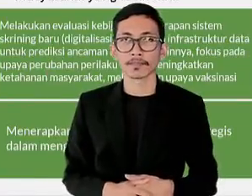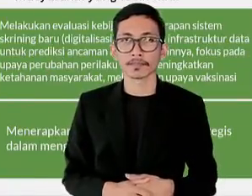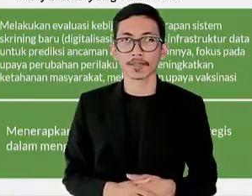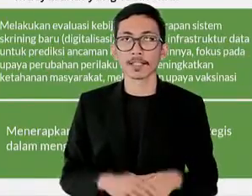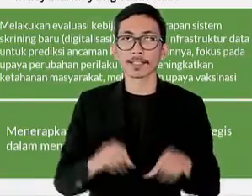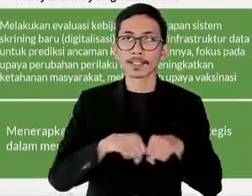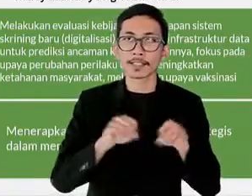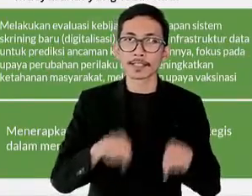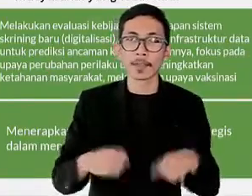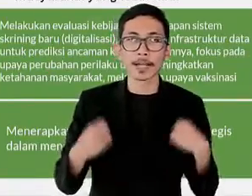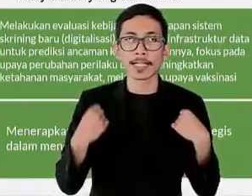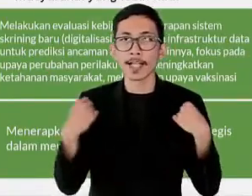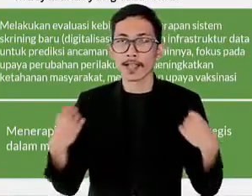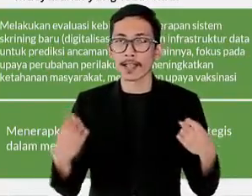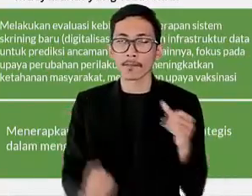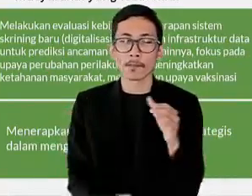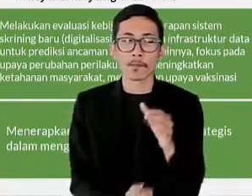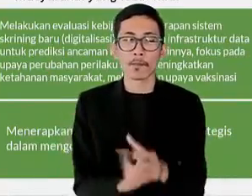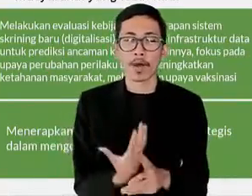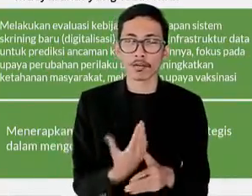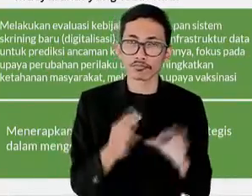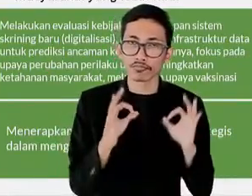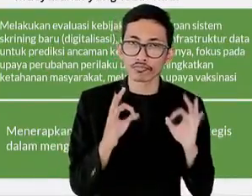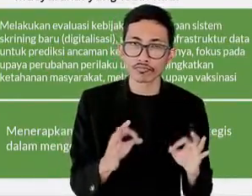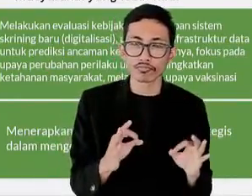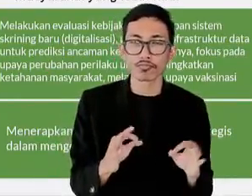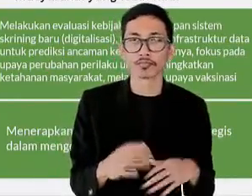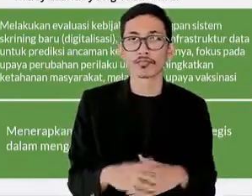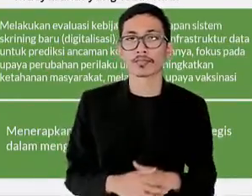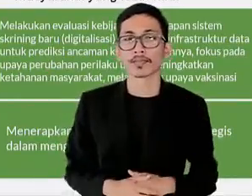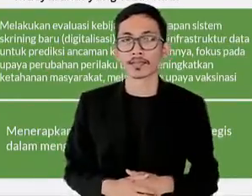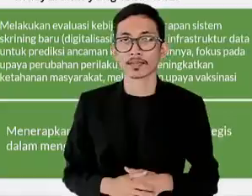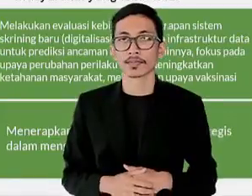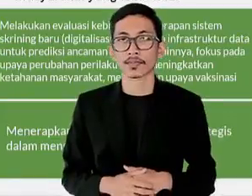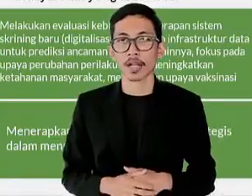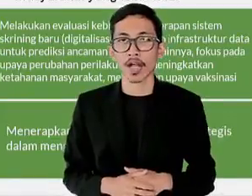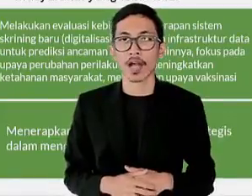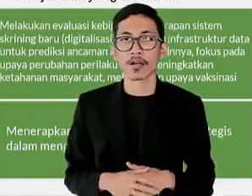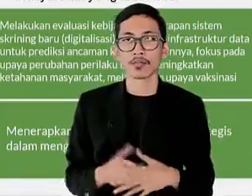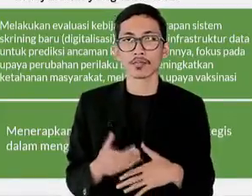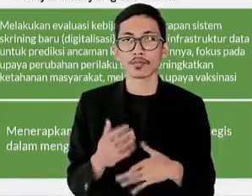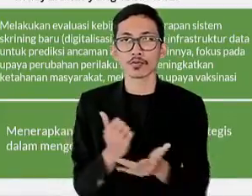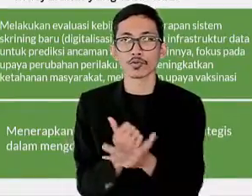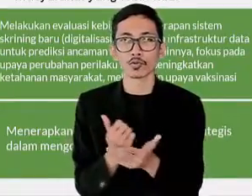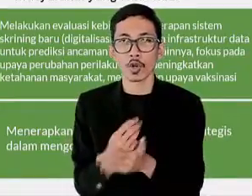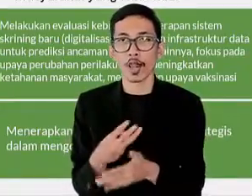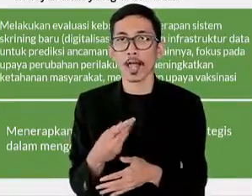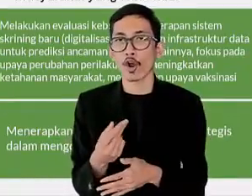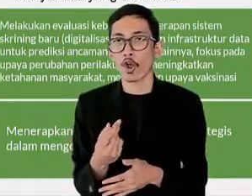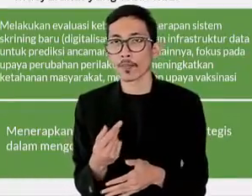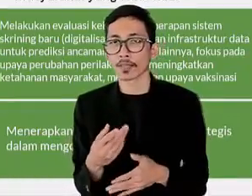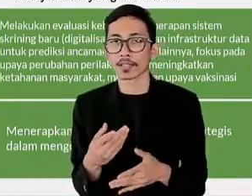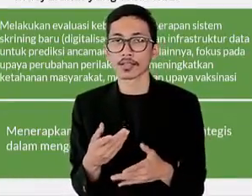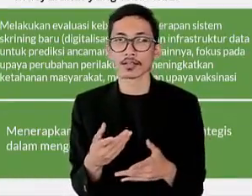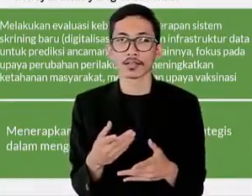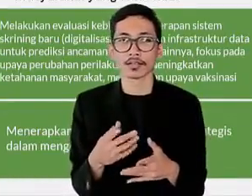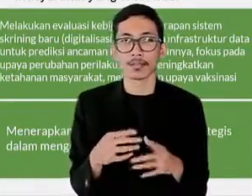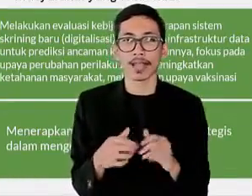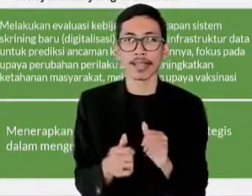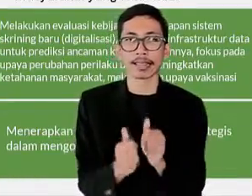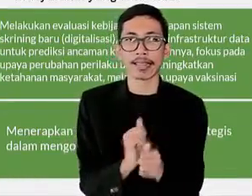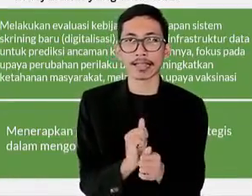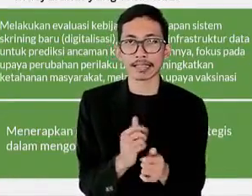kapasitas sistem kesehatan dengan fokus memenuhi kebutuhan kritis jangka pendek layaknya kebutuhan testing kits